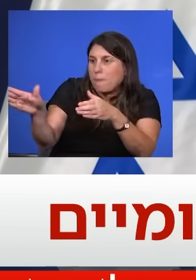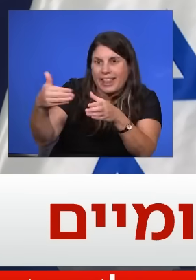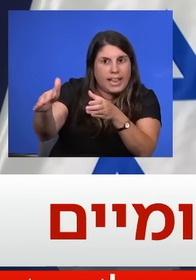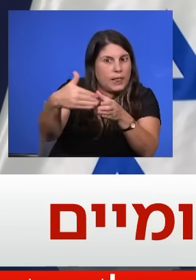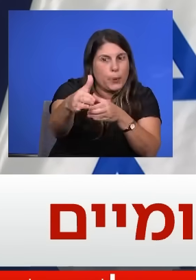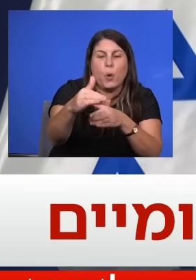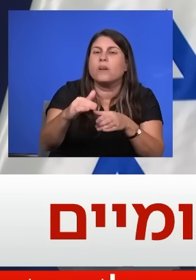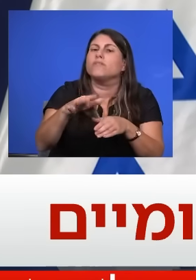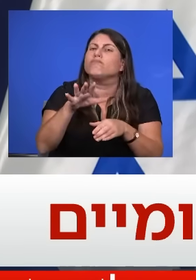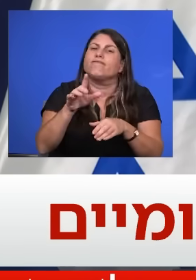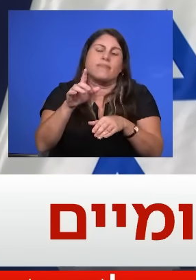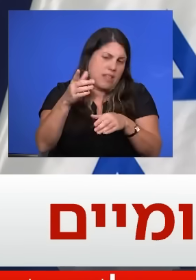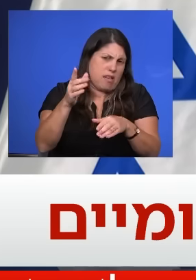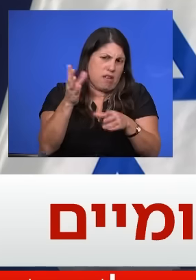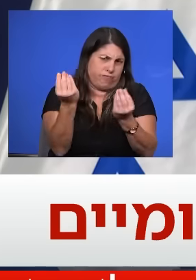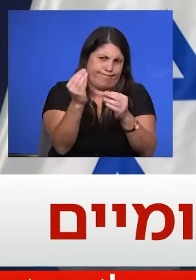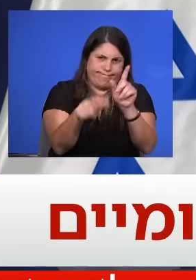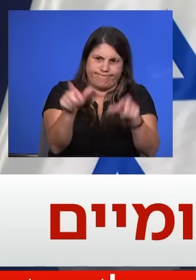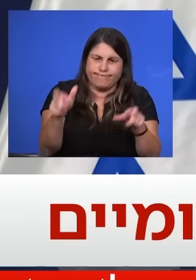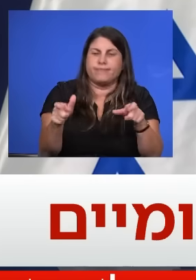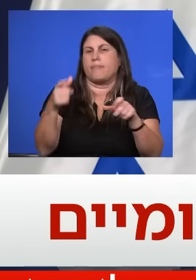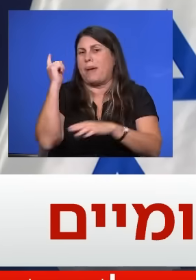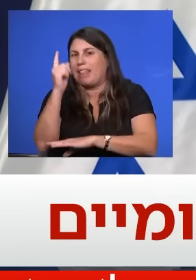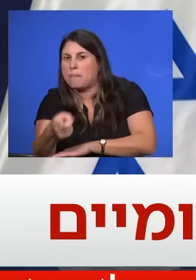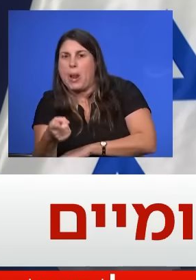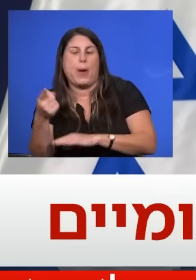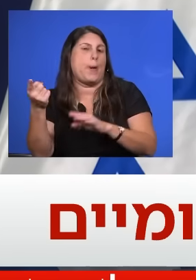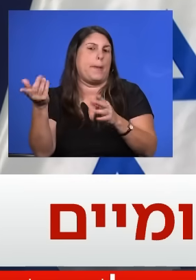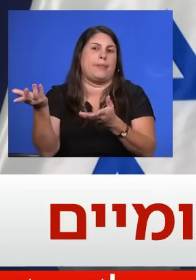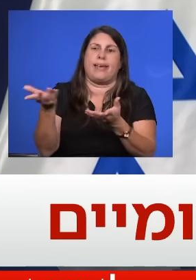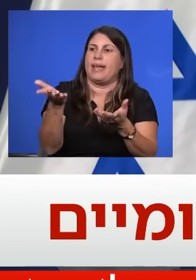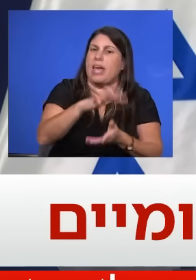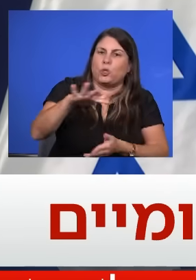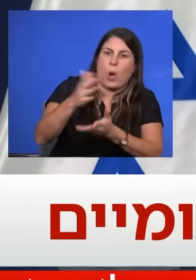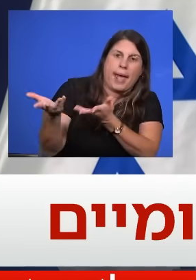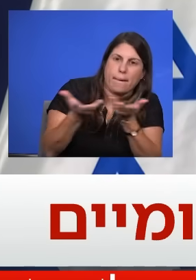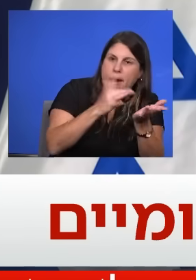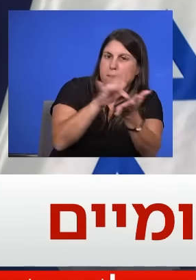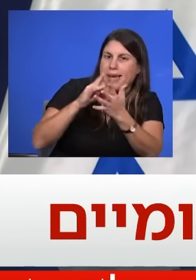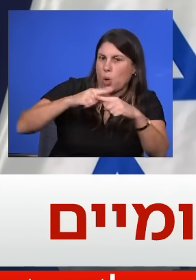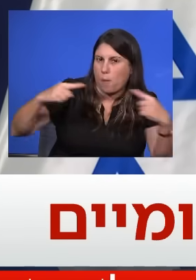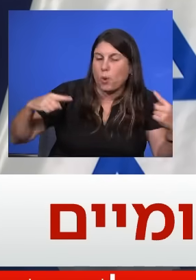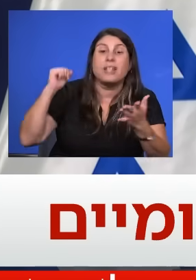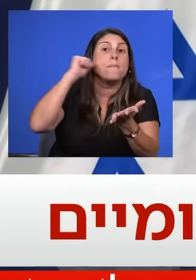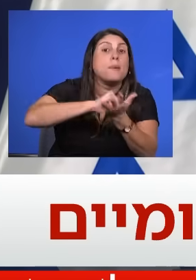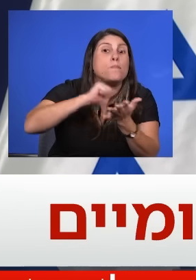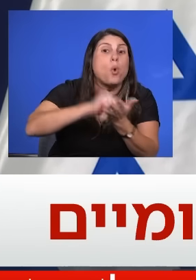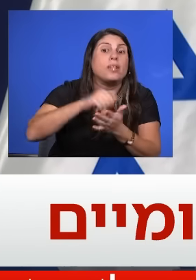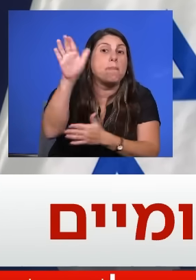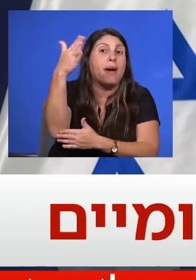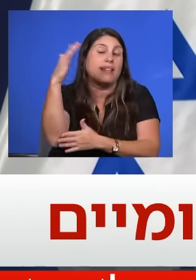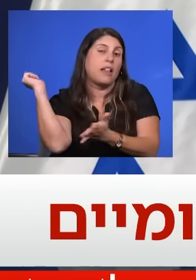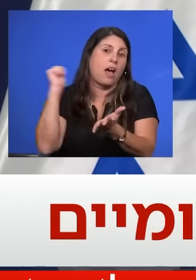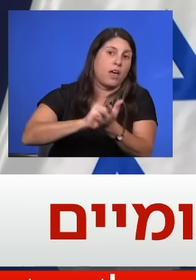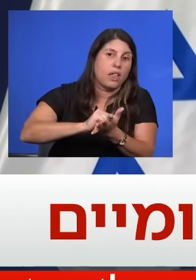פינינו אותם לבתי מלון, למתחמי אירוח, למקומות אחרים, במימון מלא של המדינה. משרדי הממשלה מגבשים